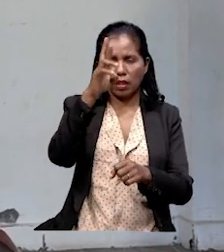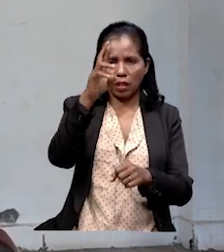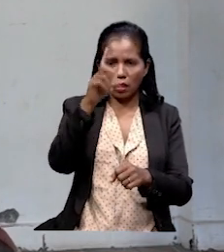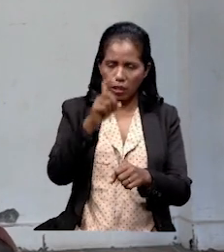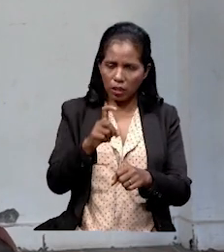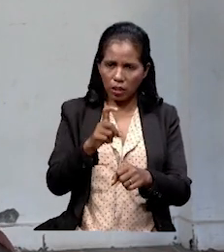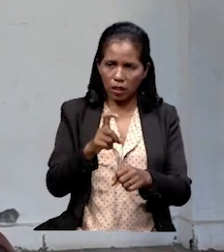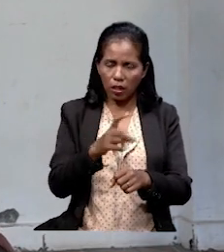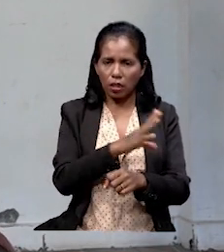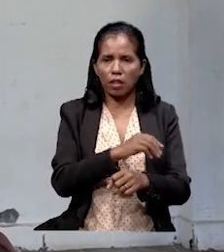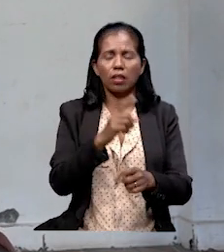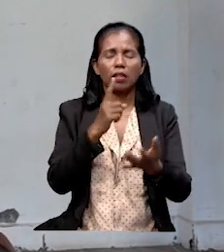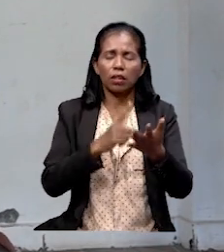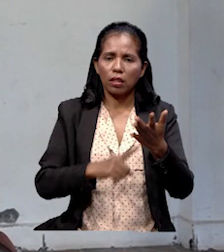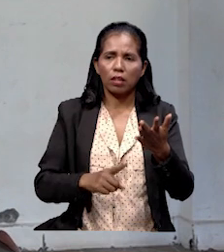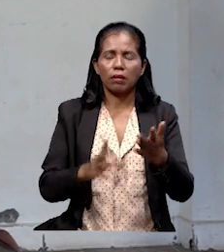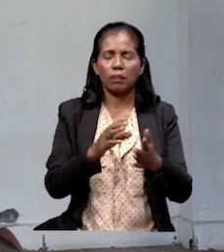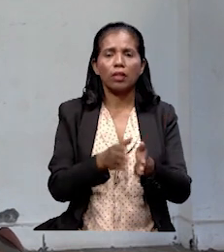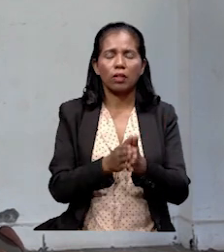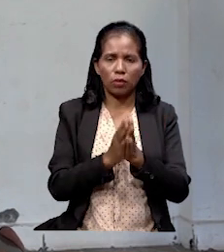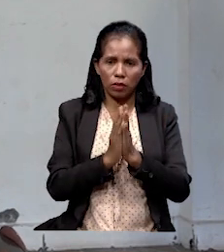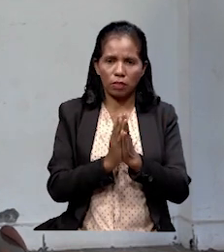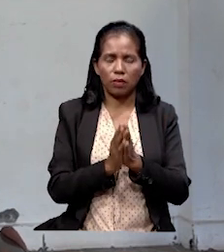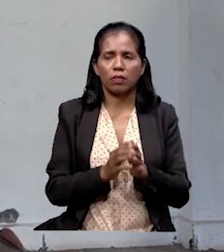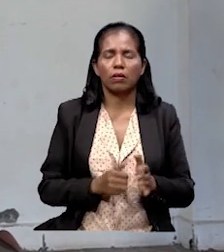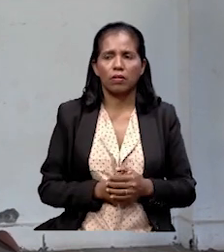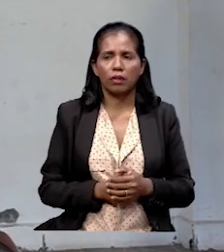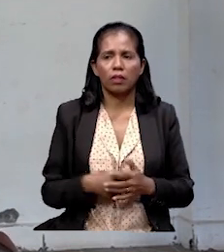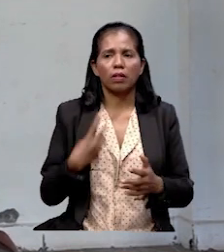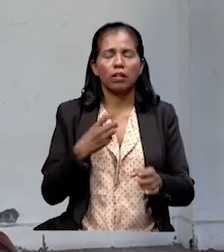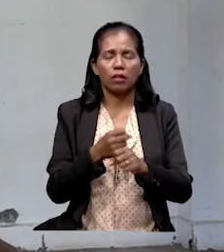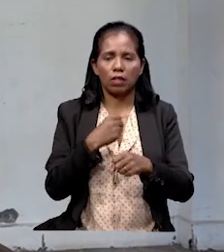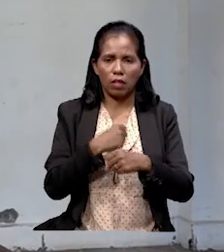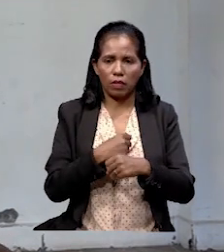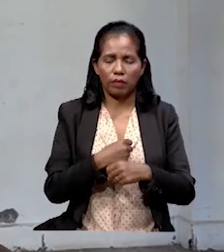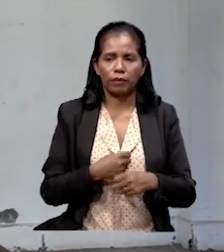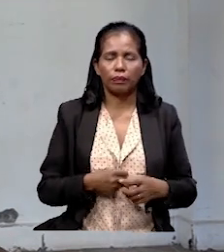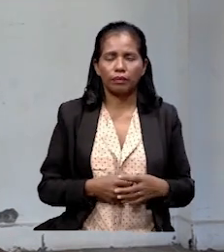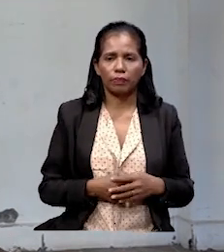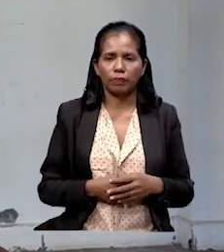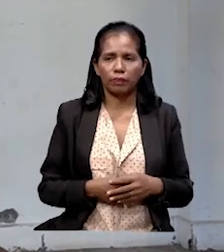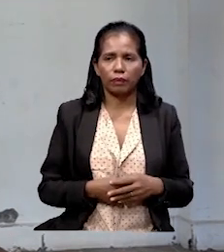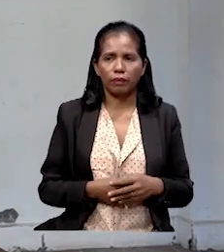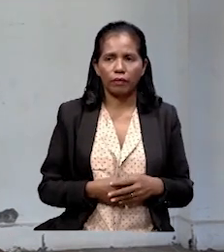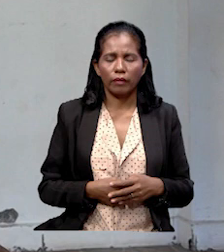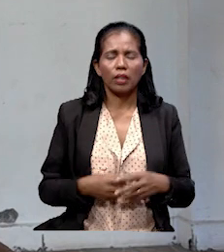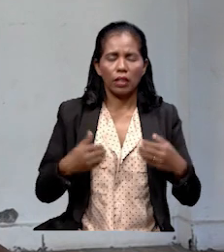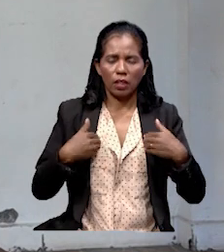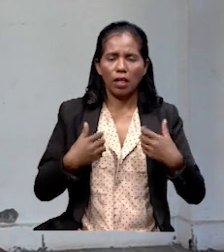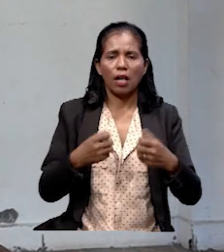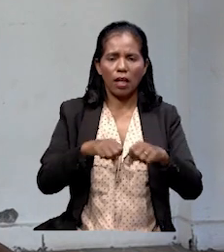saya dah makinan ini ya jiji maka itu saya halau halau manutensa si mak iha abare itu ang hon ini